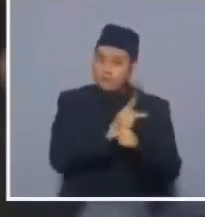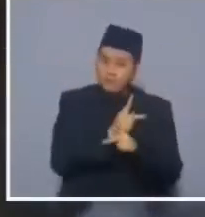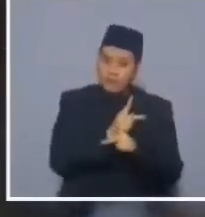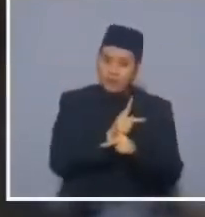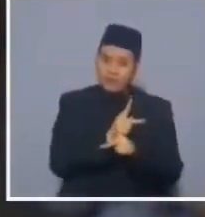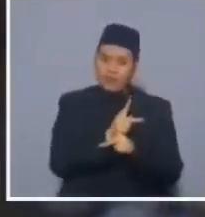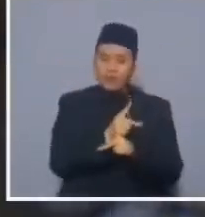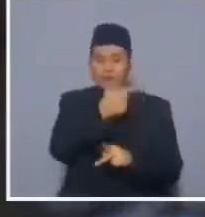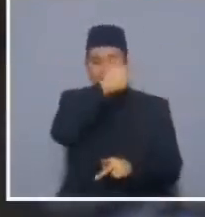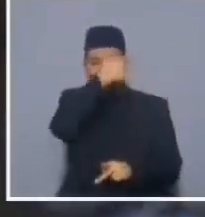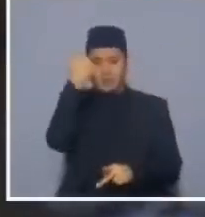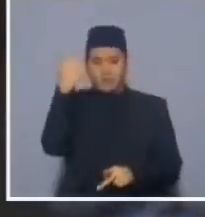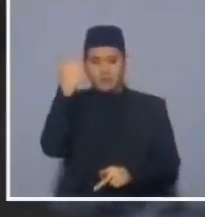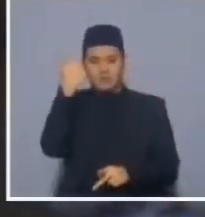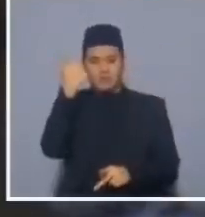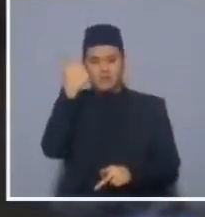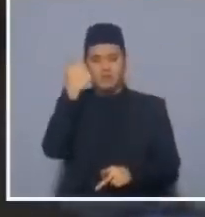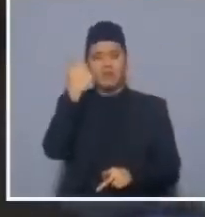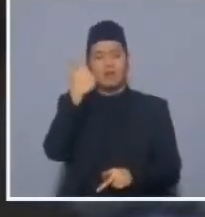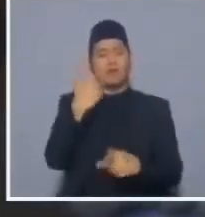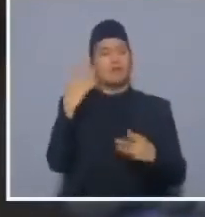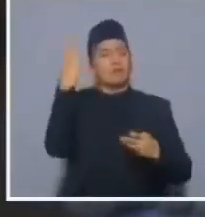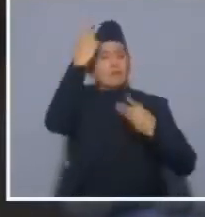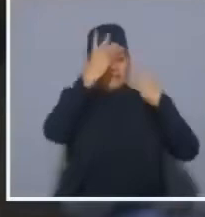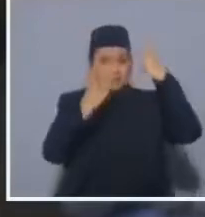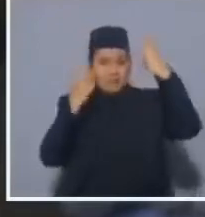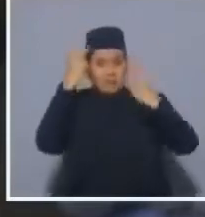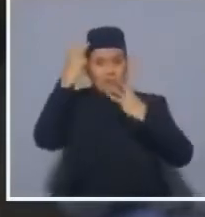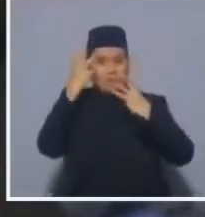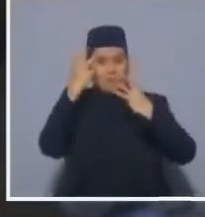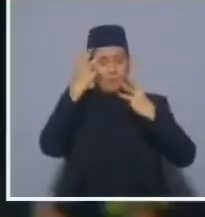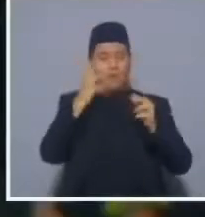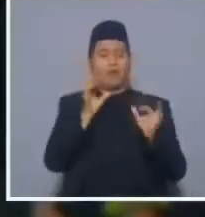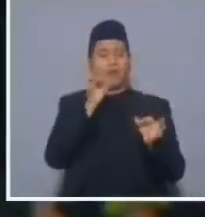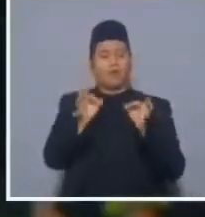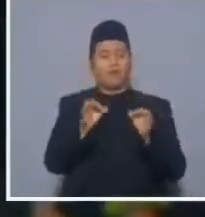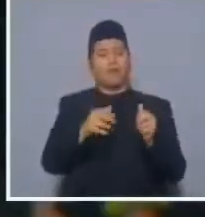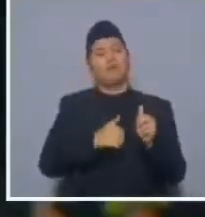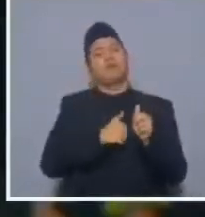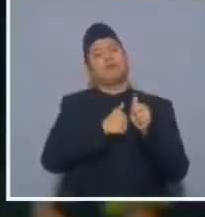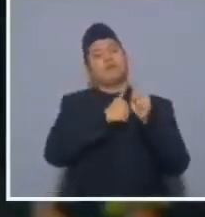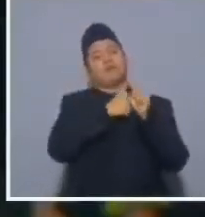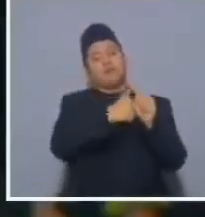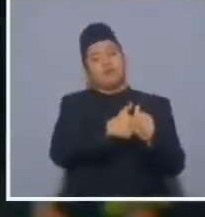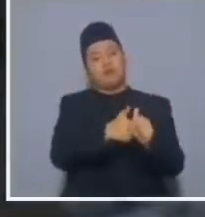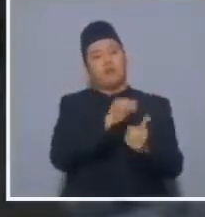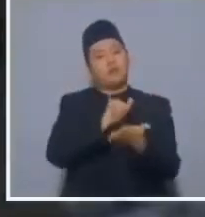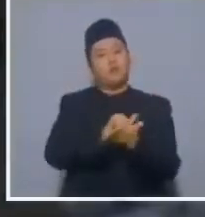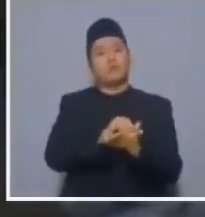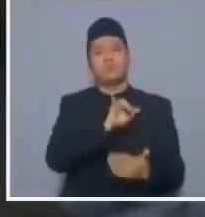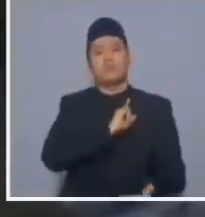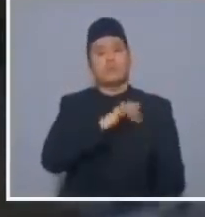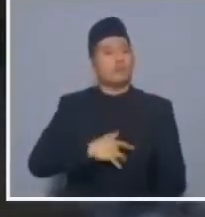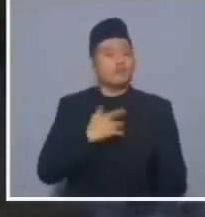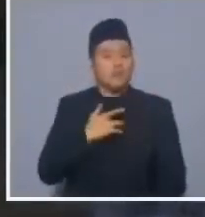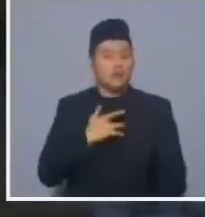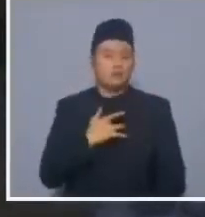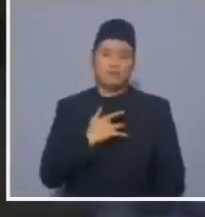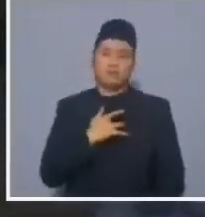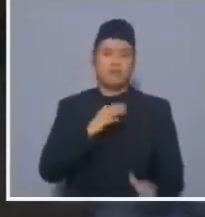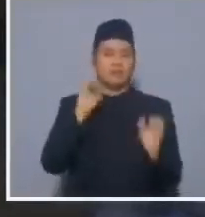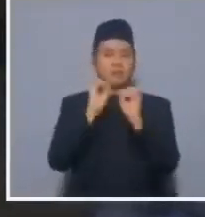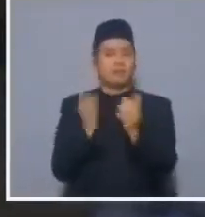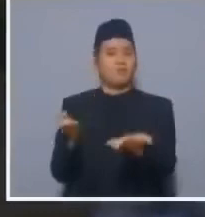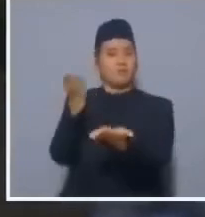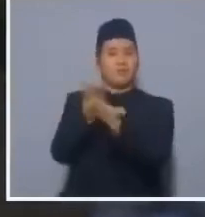bagi pengikut ataupun anak murid kita, risaunya jelah kita kata itu saya rasa, bukan fakta. Tetapi anak